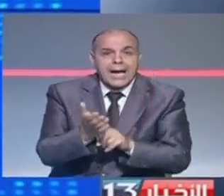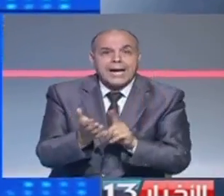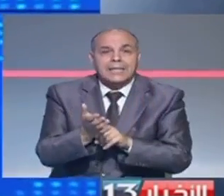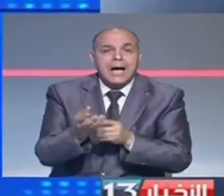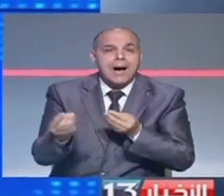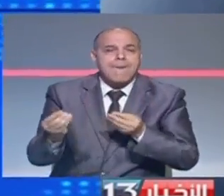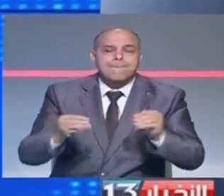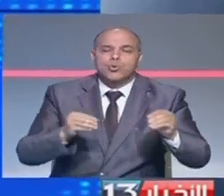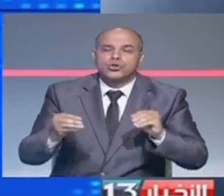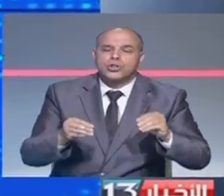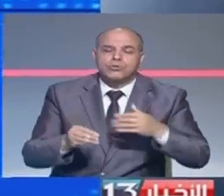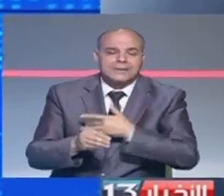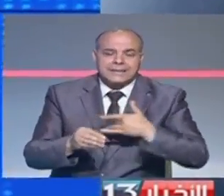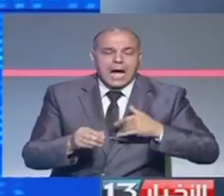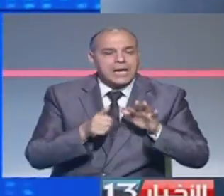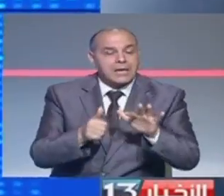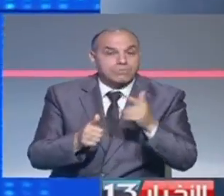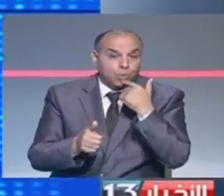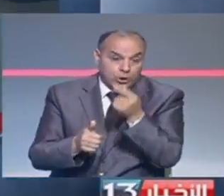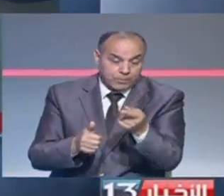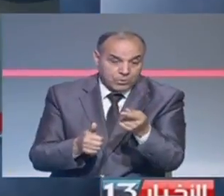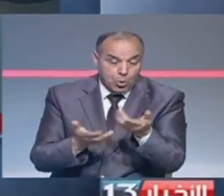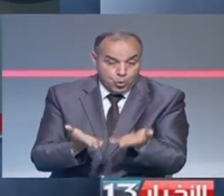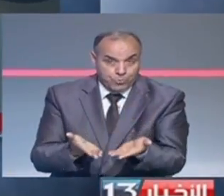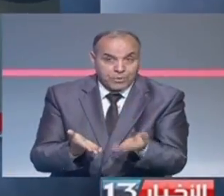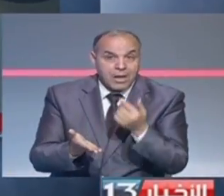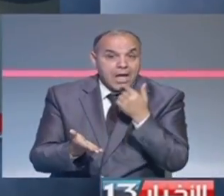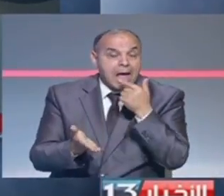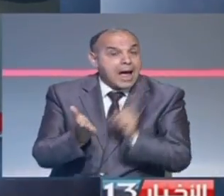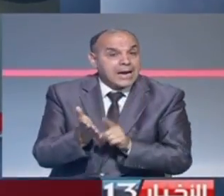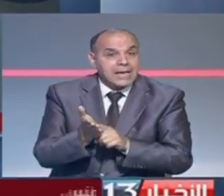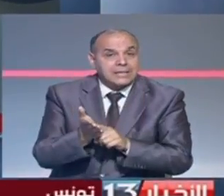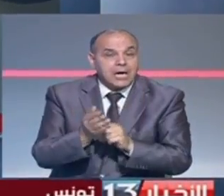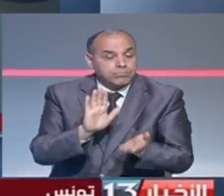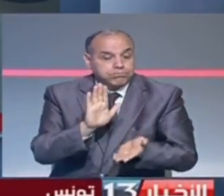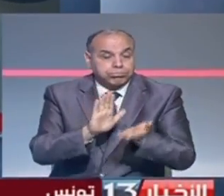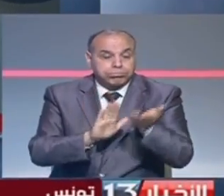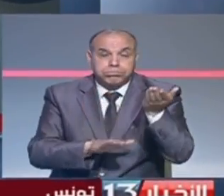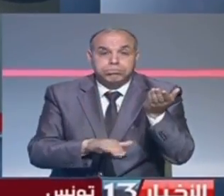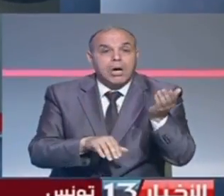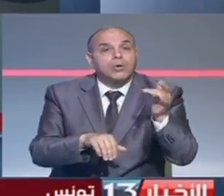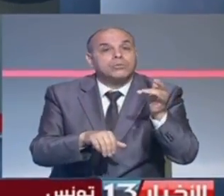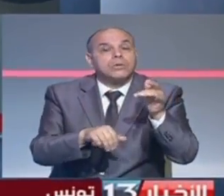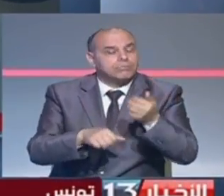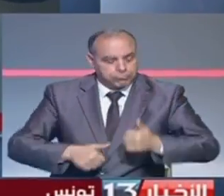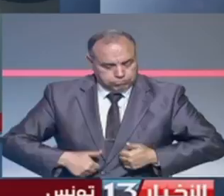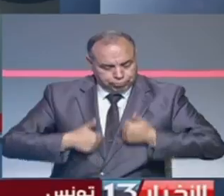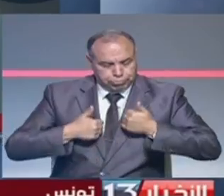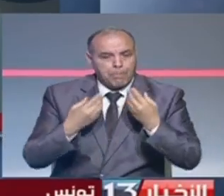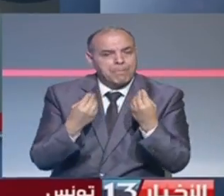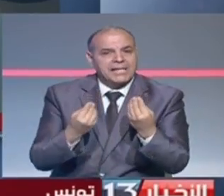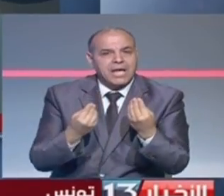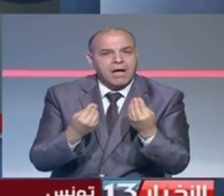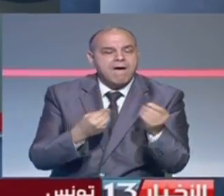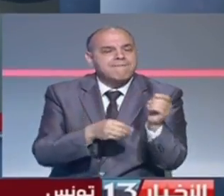المدير الجهوي للصحه باريان عندي في الجامعه اليوم اكد ارتفاع عدد حالات الشفاء التام من